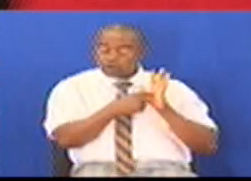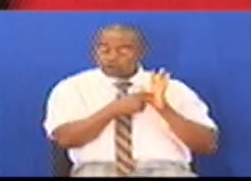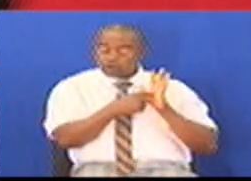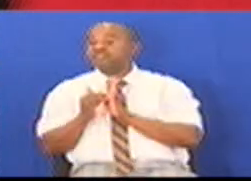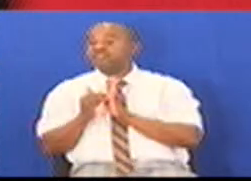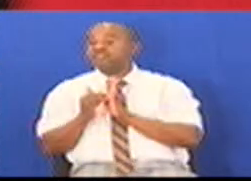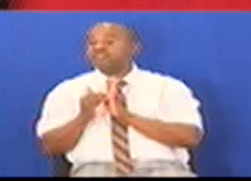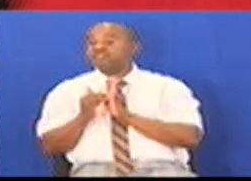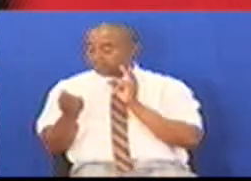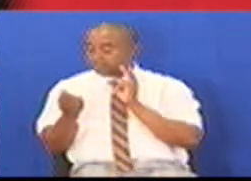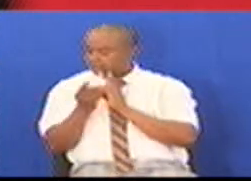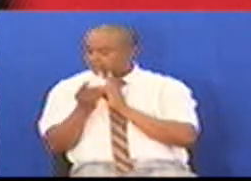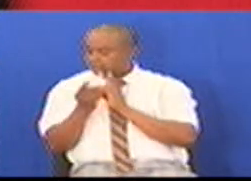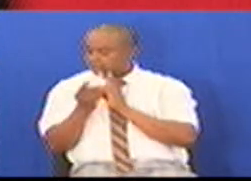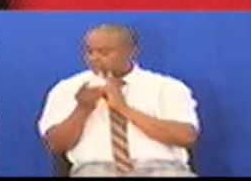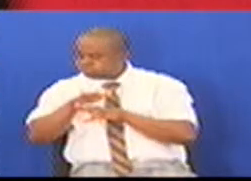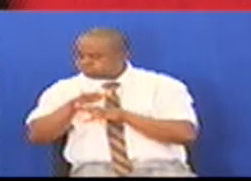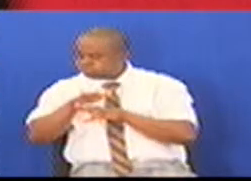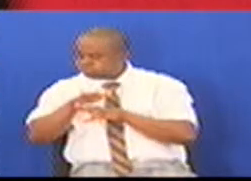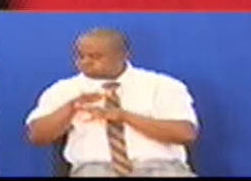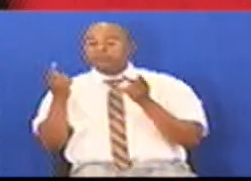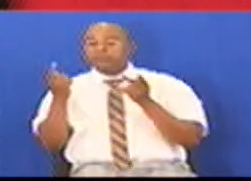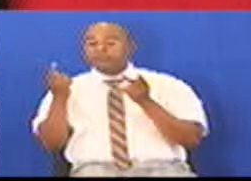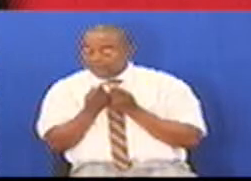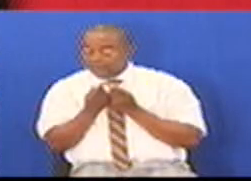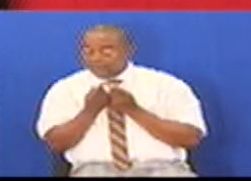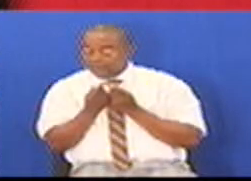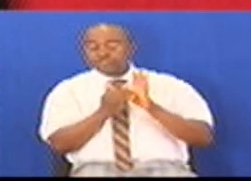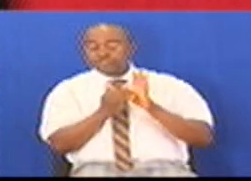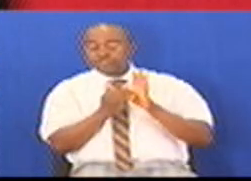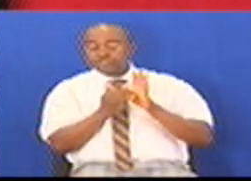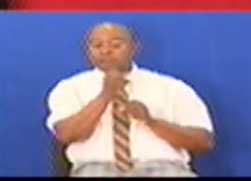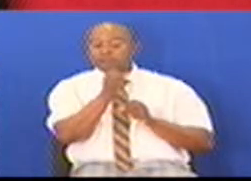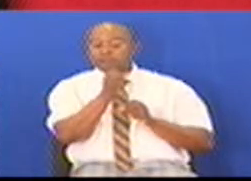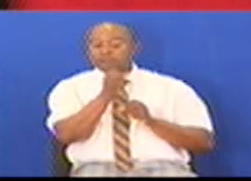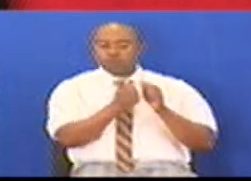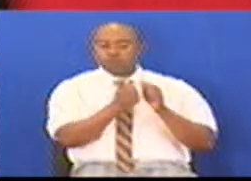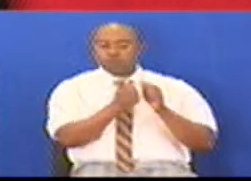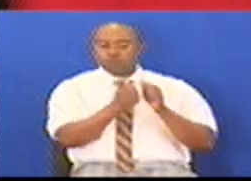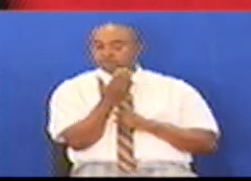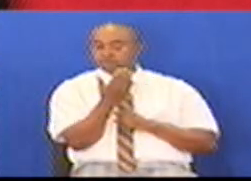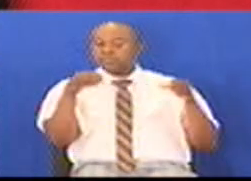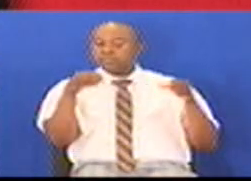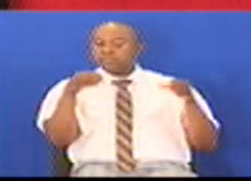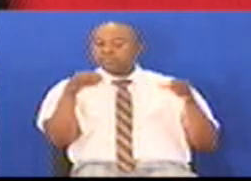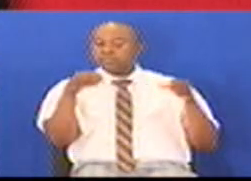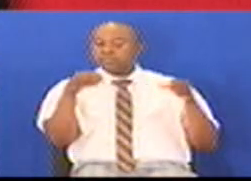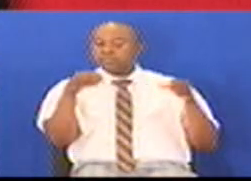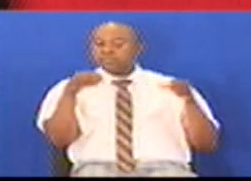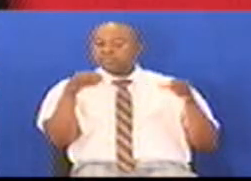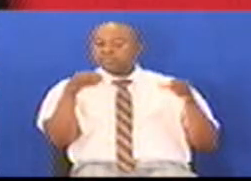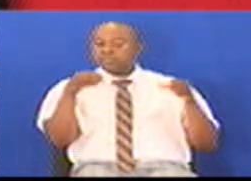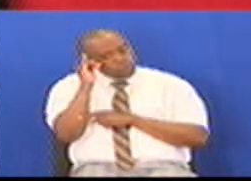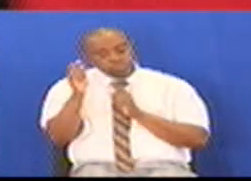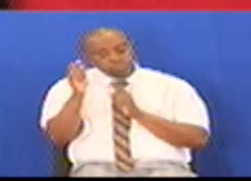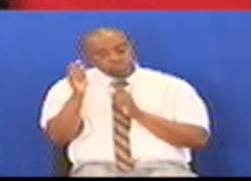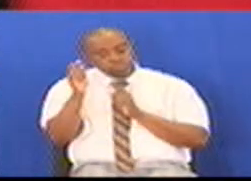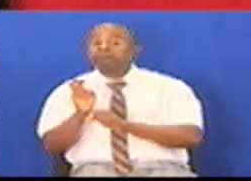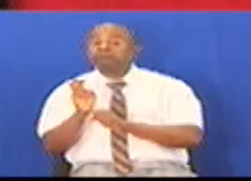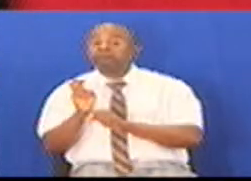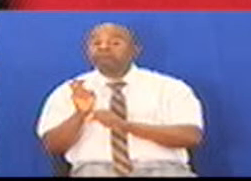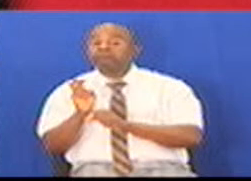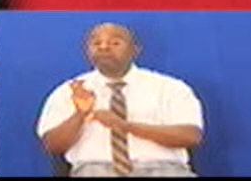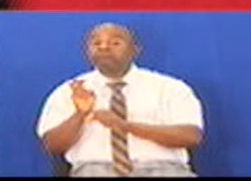bunge pamoja na sheria ya bajeti ya mwaka 2015. Kamati iliendelea kushauri na kuisimamia serikali